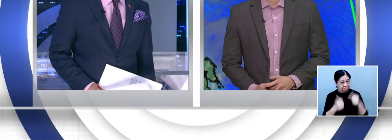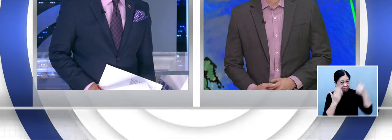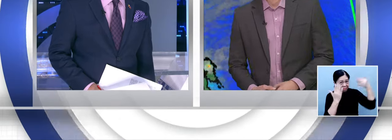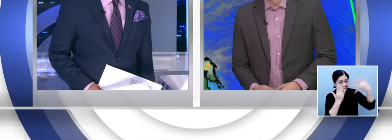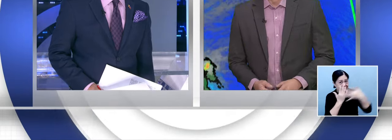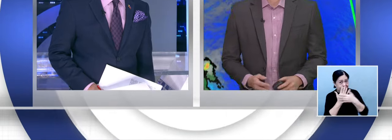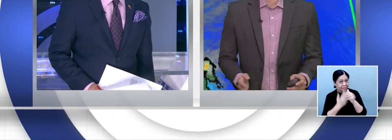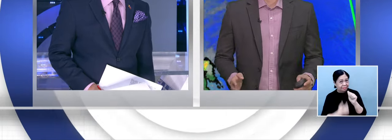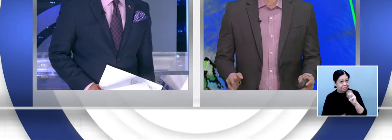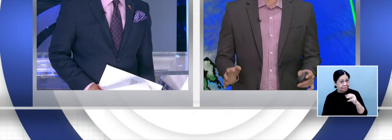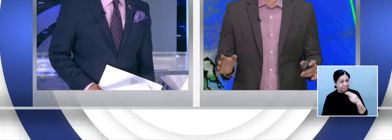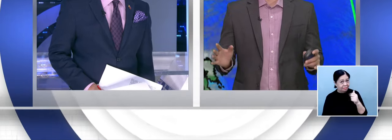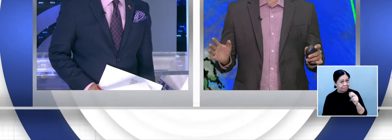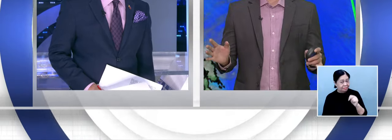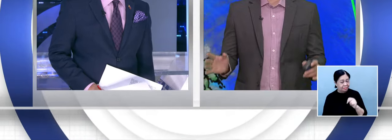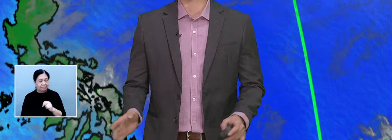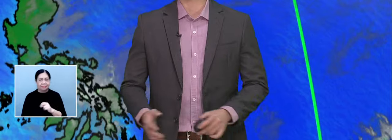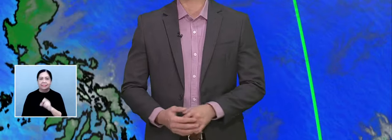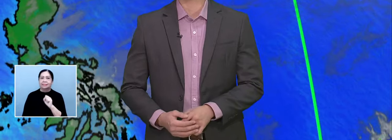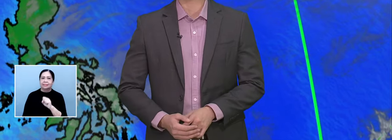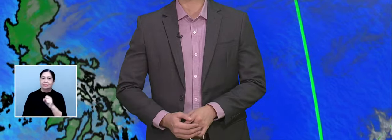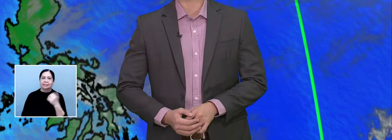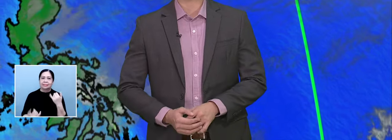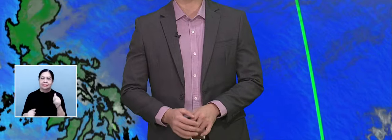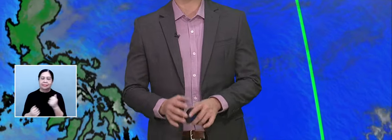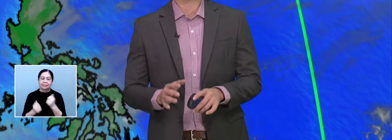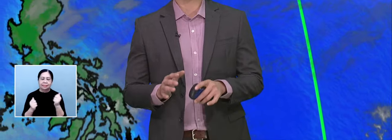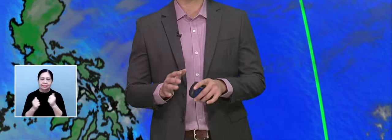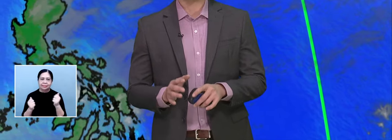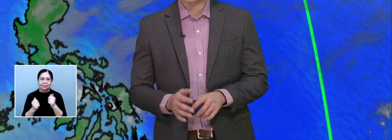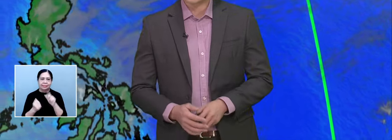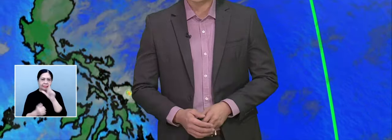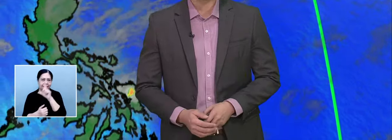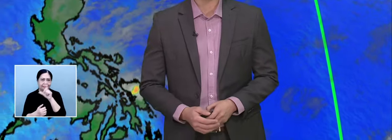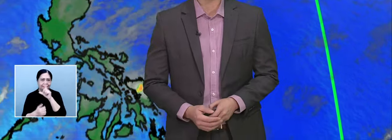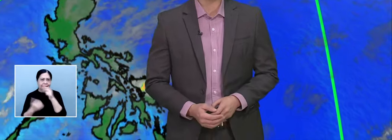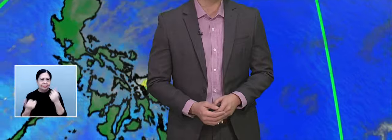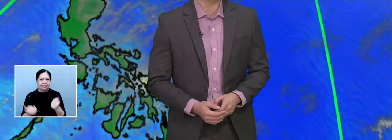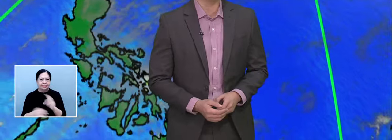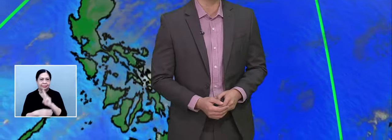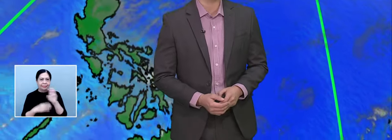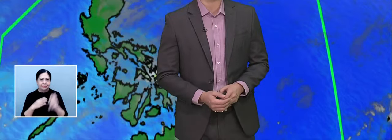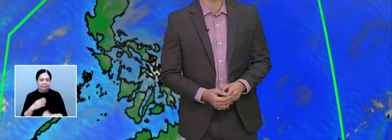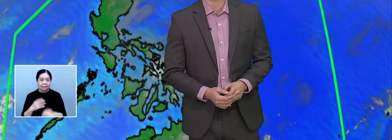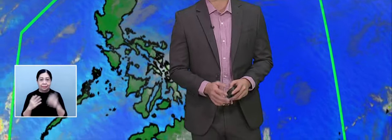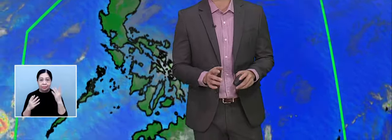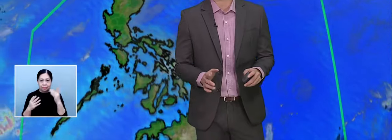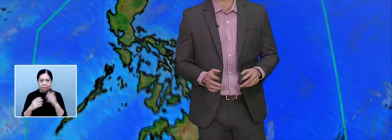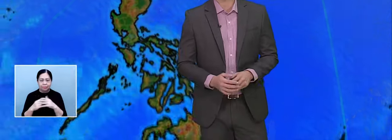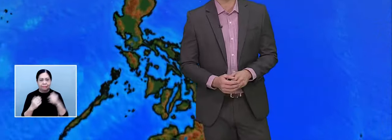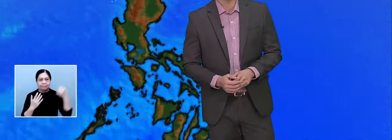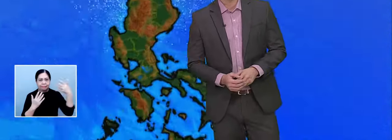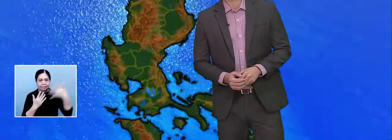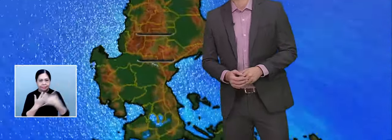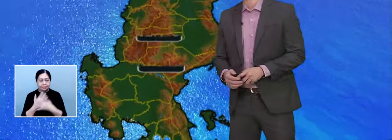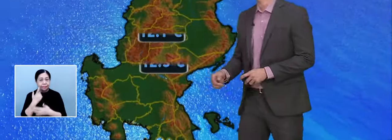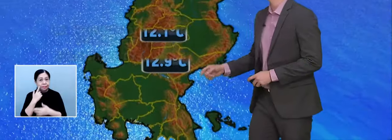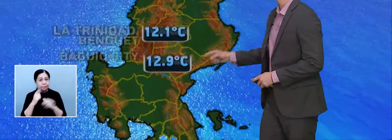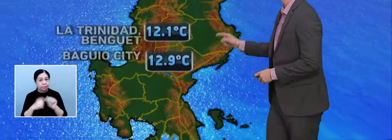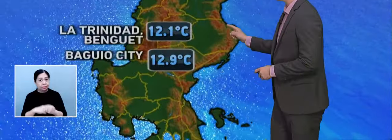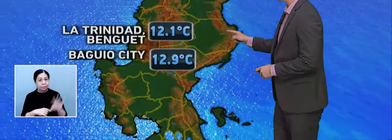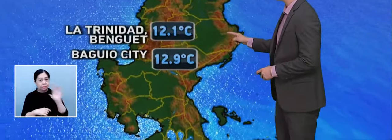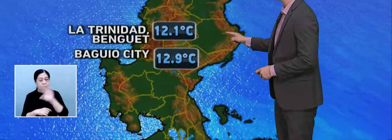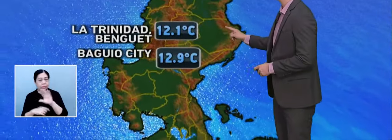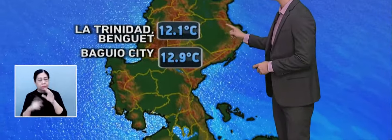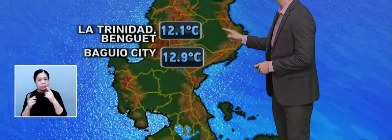Ariel? Kabayan, malamig pa rin po ang panahon sa Luzon ngayong weekend dahil sa amihan. Kaninang umaga, bumagsak